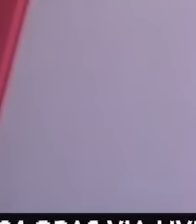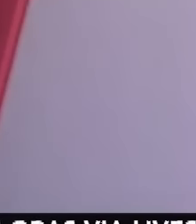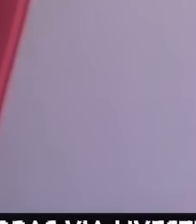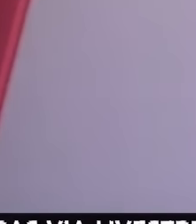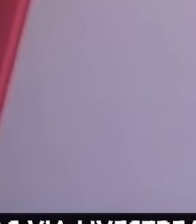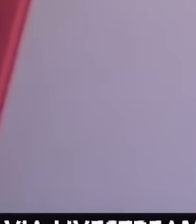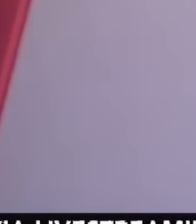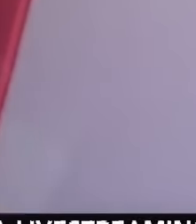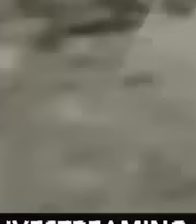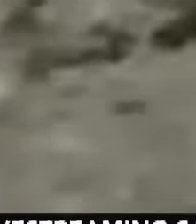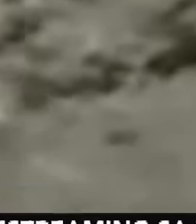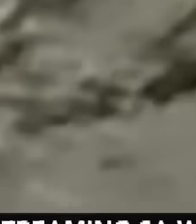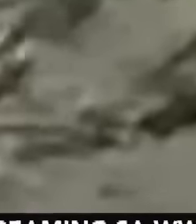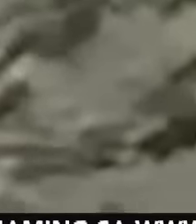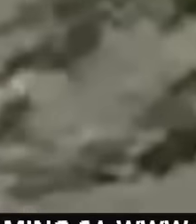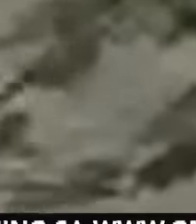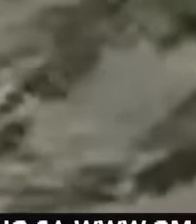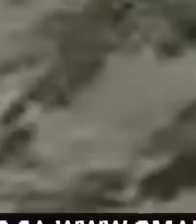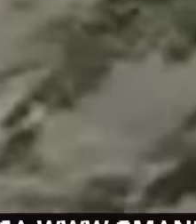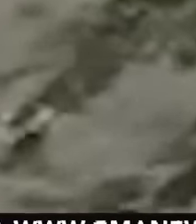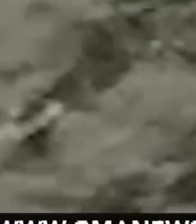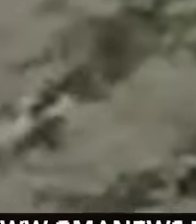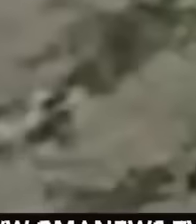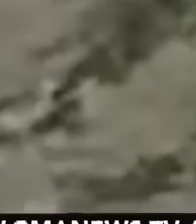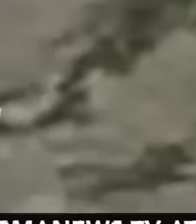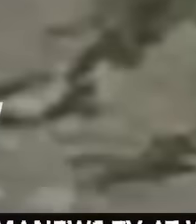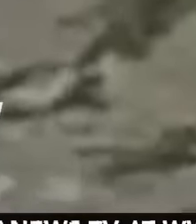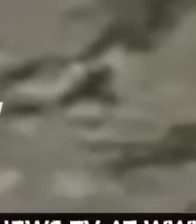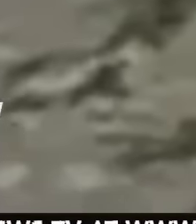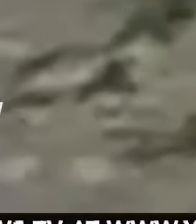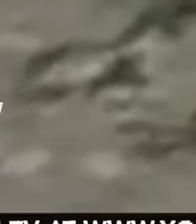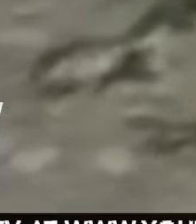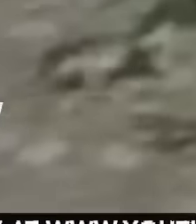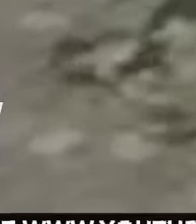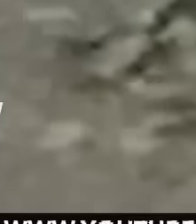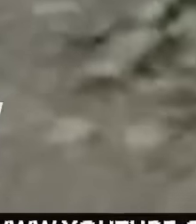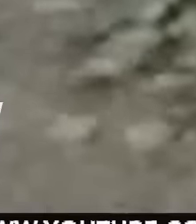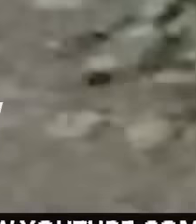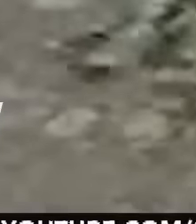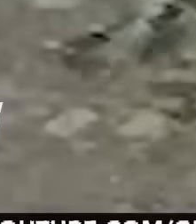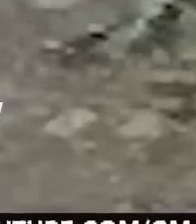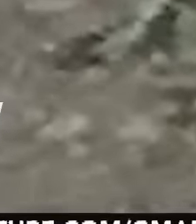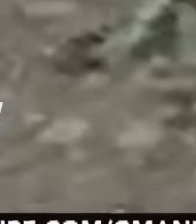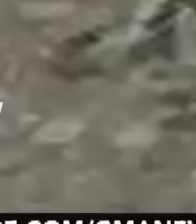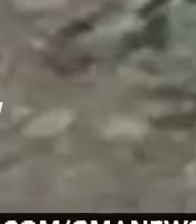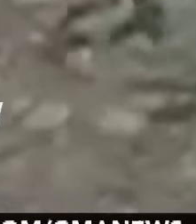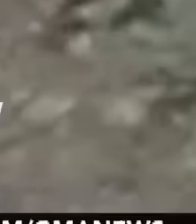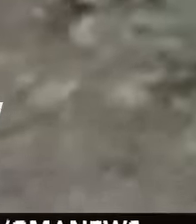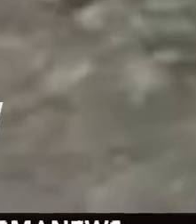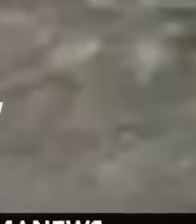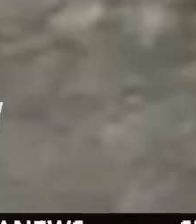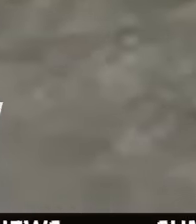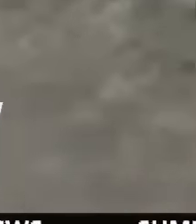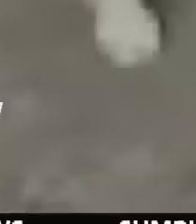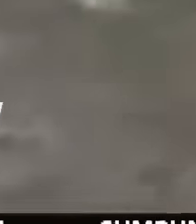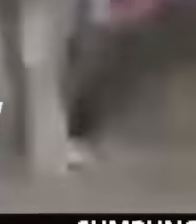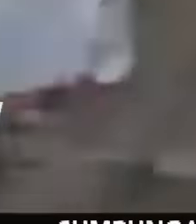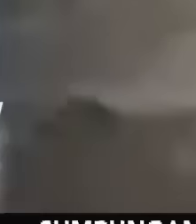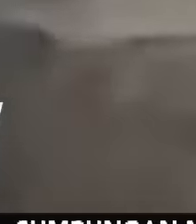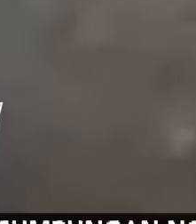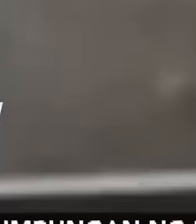skill. Parcel out for delivery? No problem. Sagot na yan ni Rocky, ang cream white golden retriever na isa ring